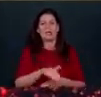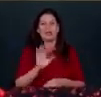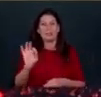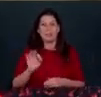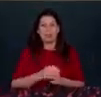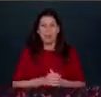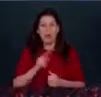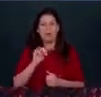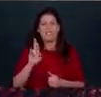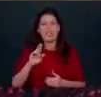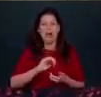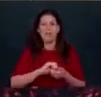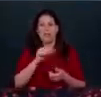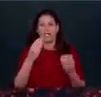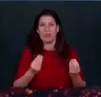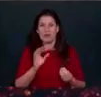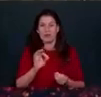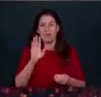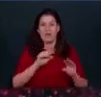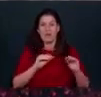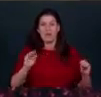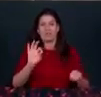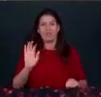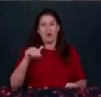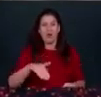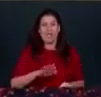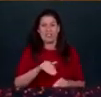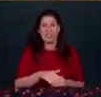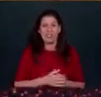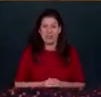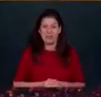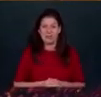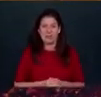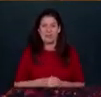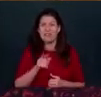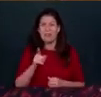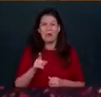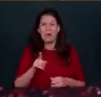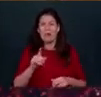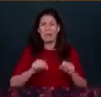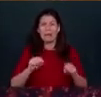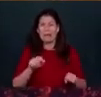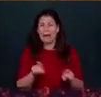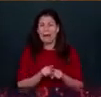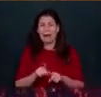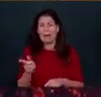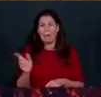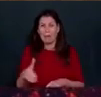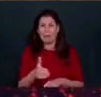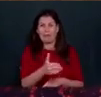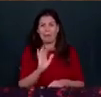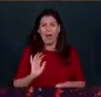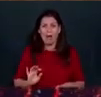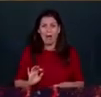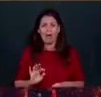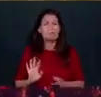טוב שלו, היה גם המורה שלו לגלישה. הוא מתנהג בים כמו לוטרה. נכנס למים, הראש שלו למעלה, ויאללה. לא משנה